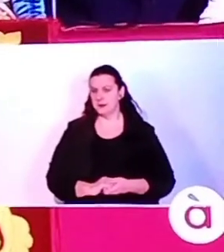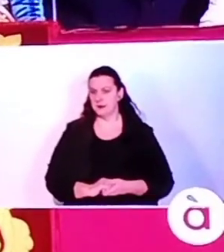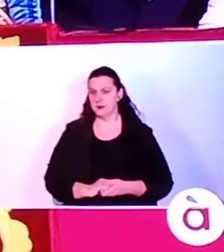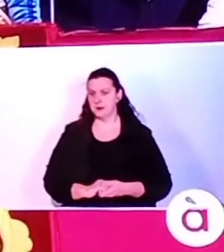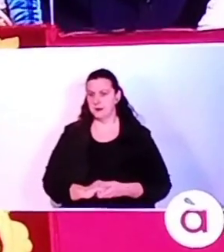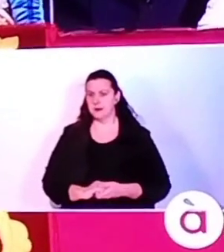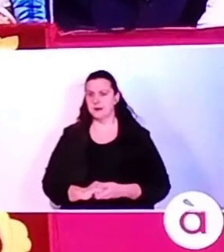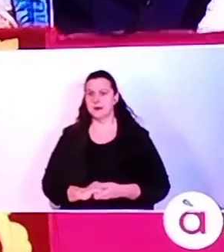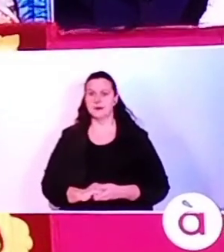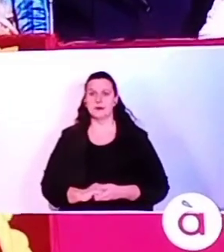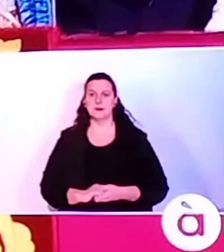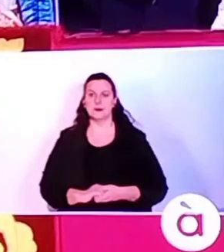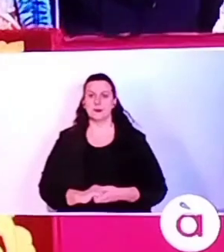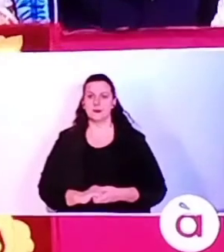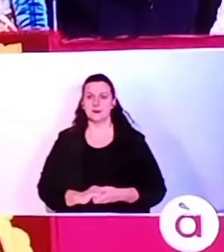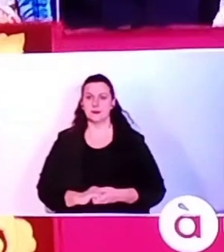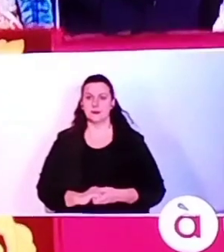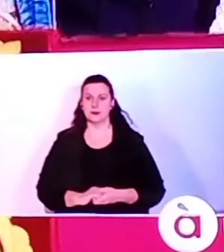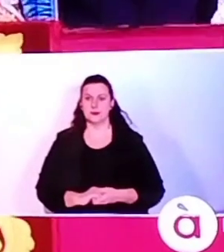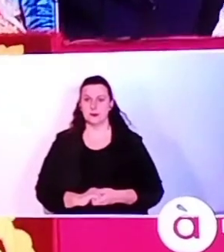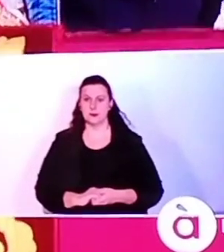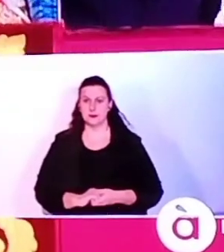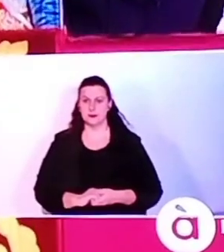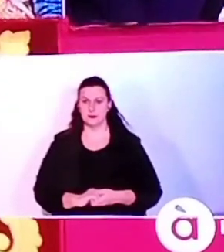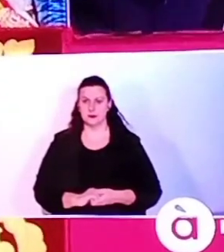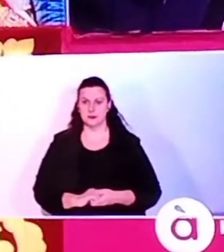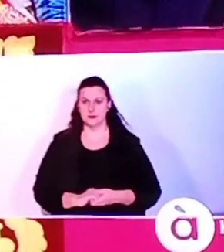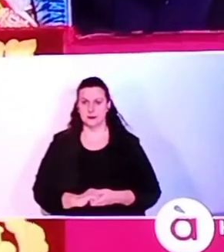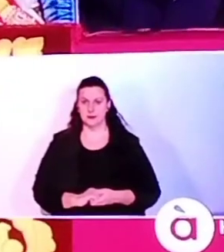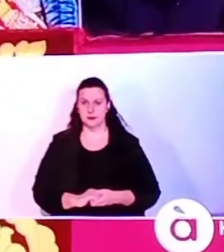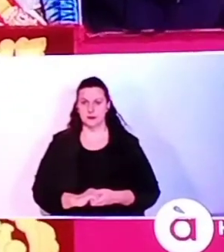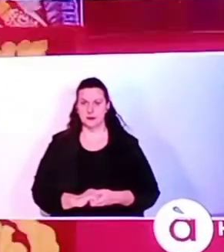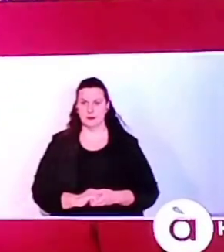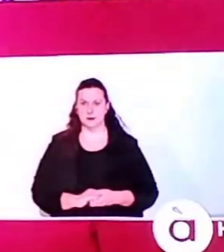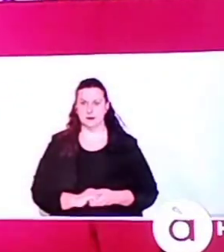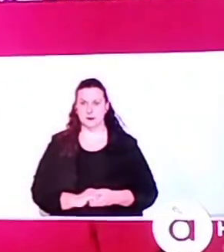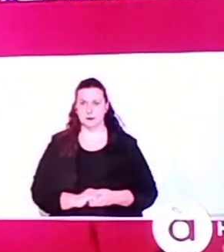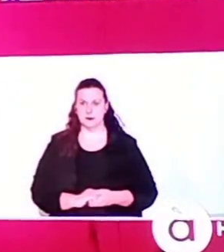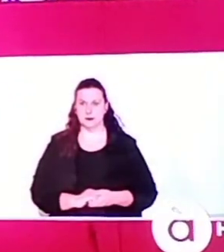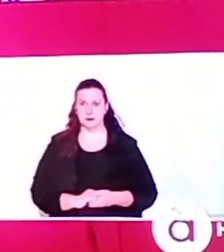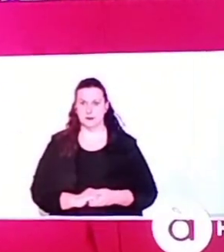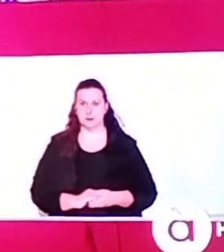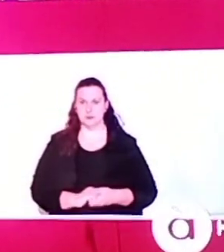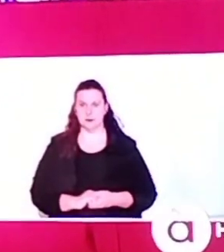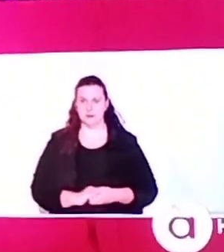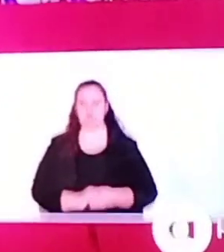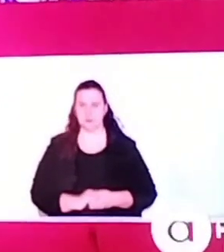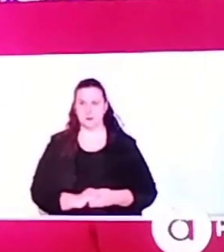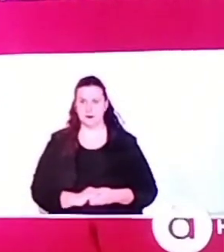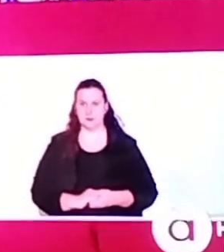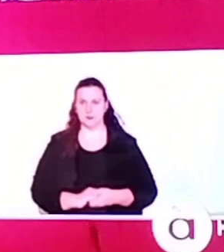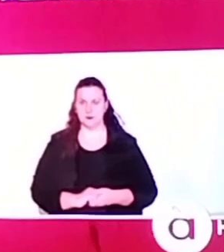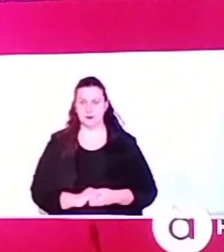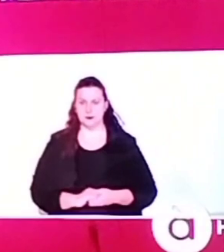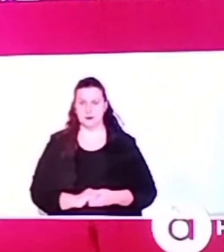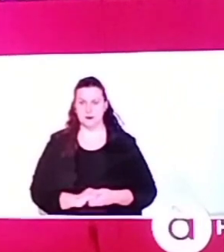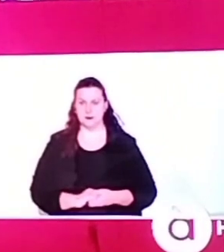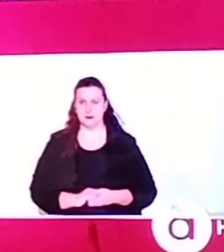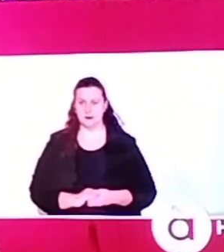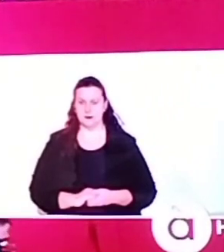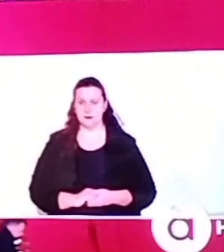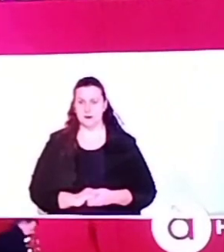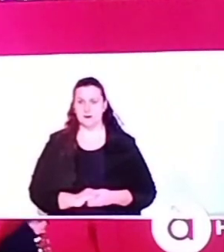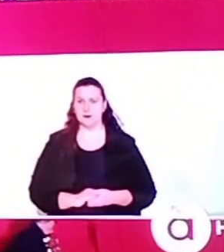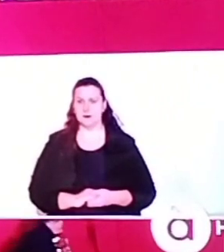hagut d'interrompre. Estem intentant averiguar, vos informem de seguida, quan tinguem clar què és el que